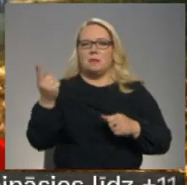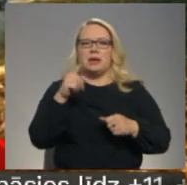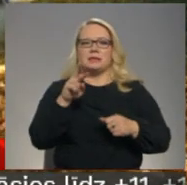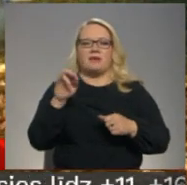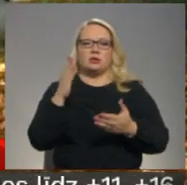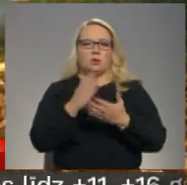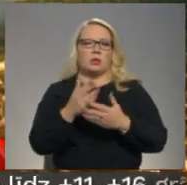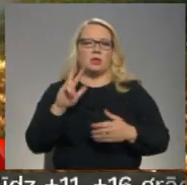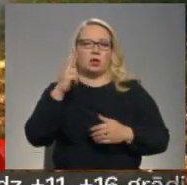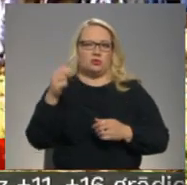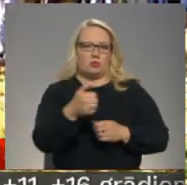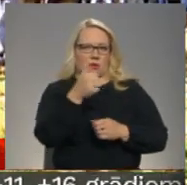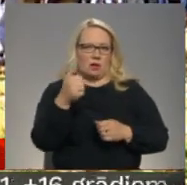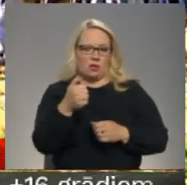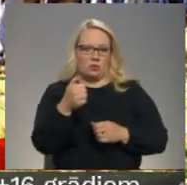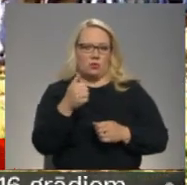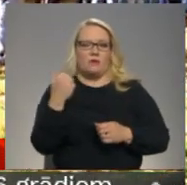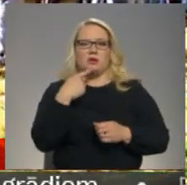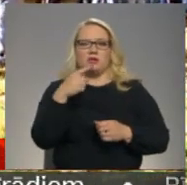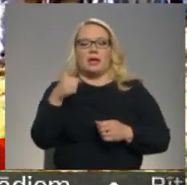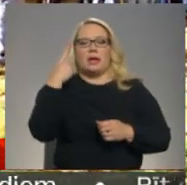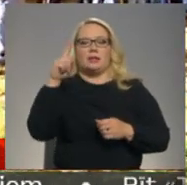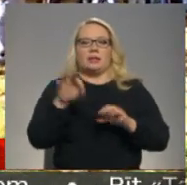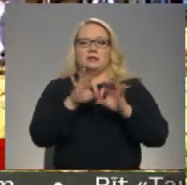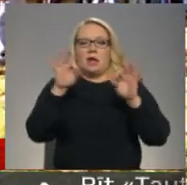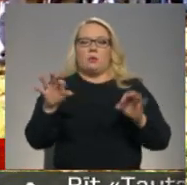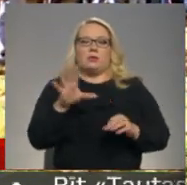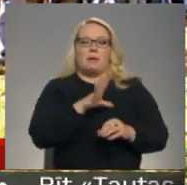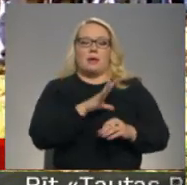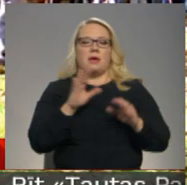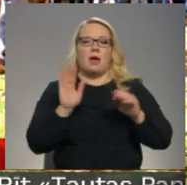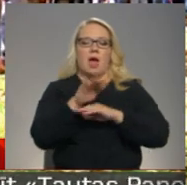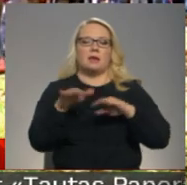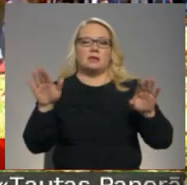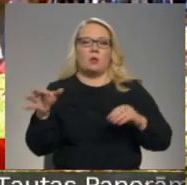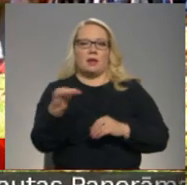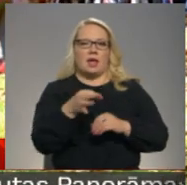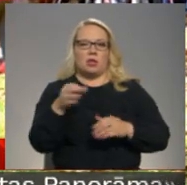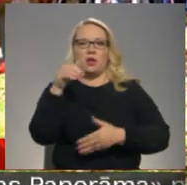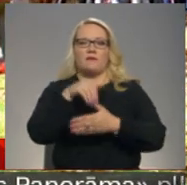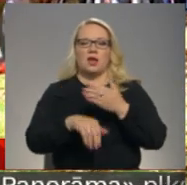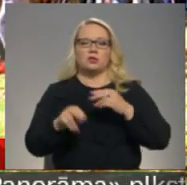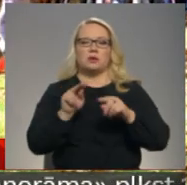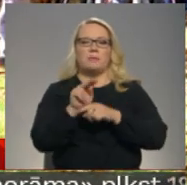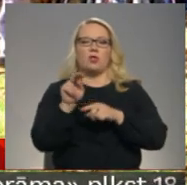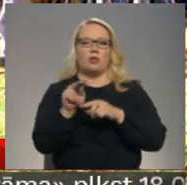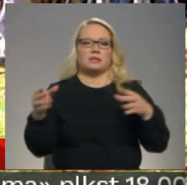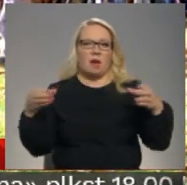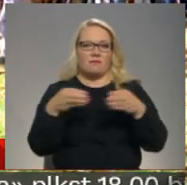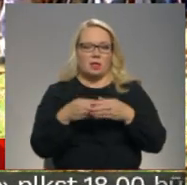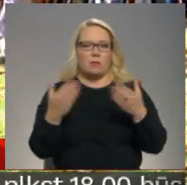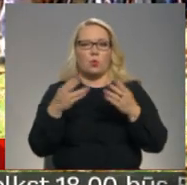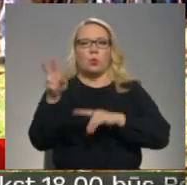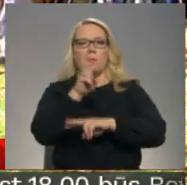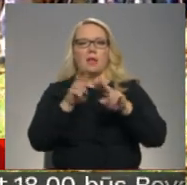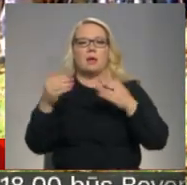notiek jau 3. gadu. Un ideja sākotnēji nāca no Aizkraukles reģiona vēstures metodiskās apvienības, kur meklējām